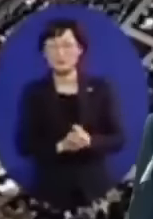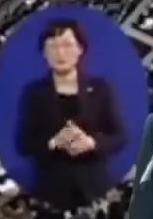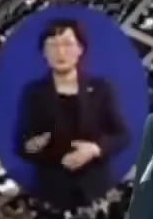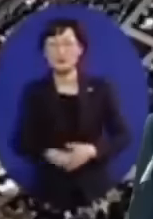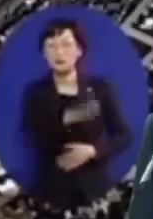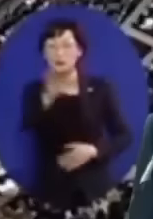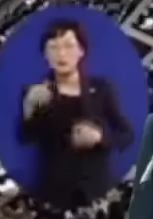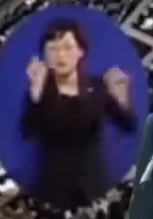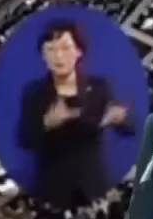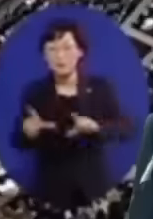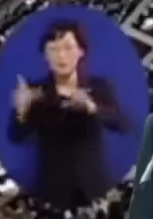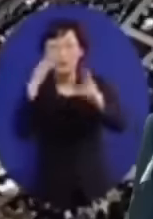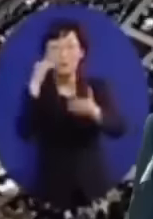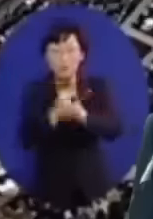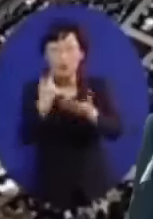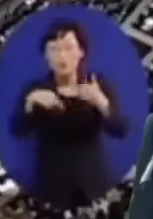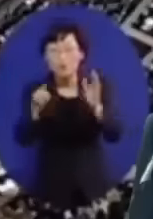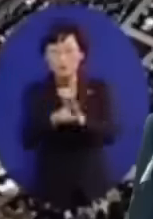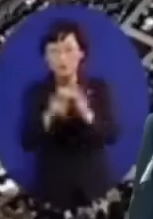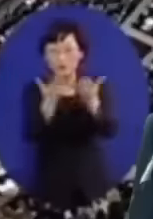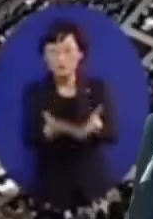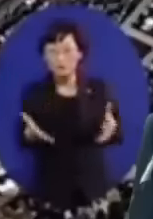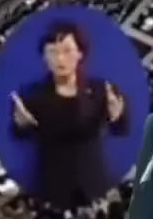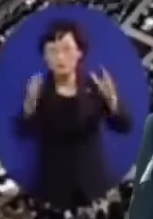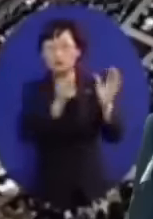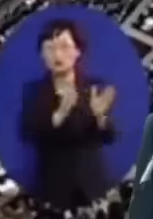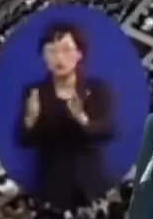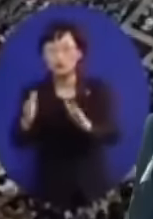우리의 삶이 형통하기 위해서는 그릇이 준비해야 되는 것입니다.